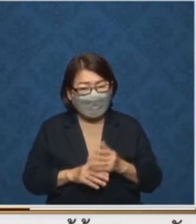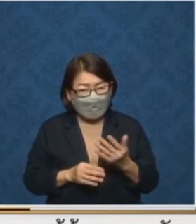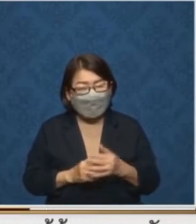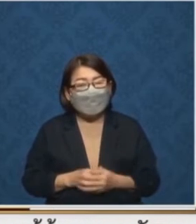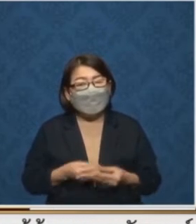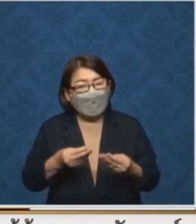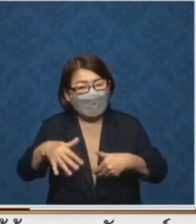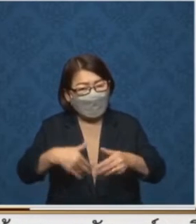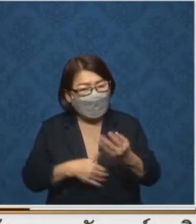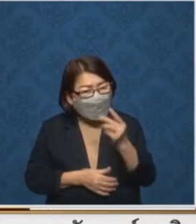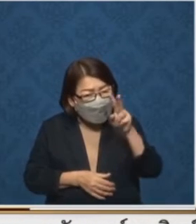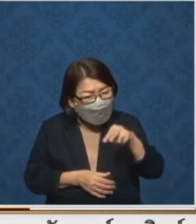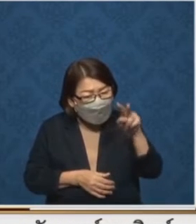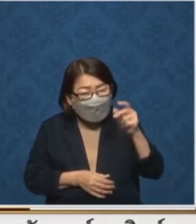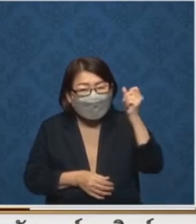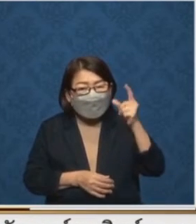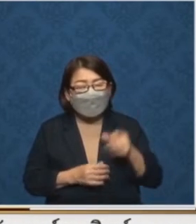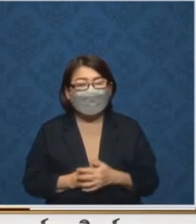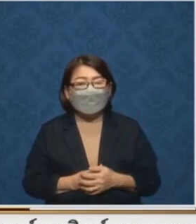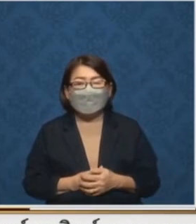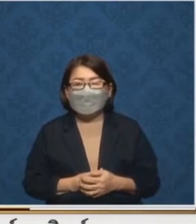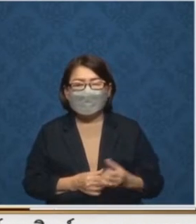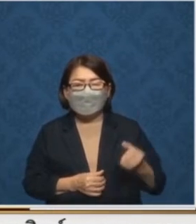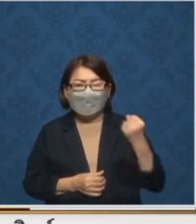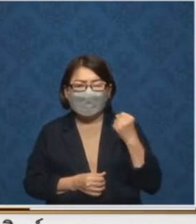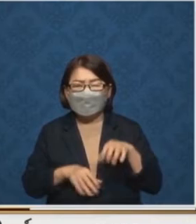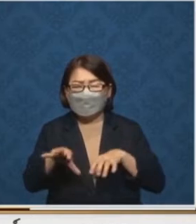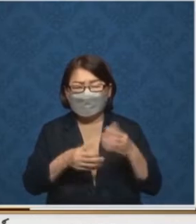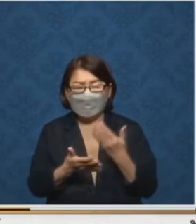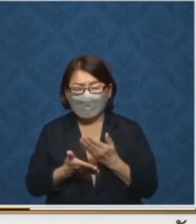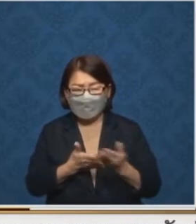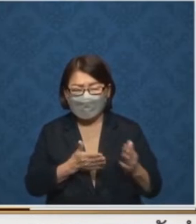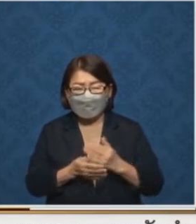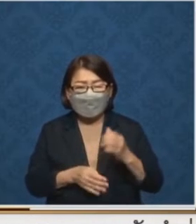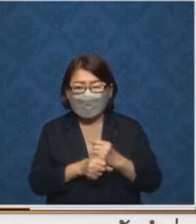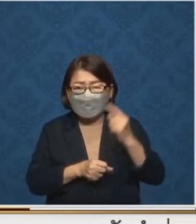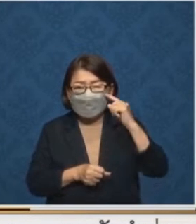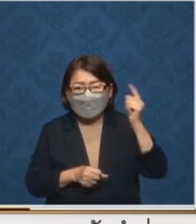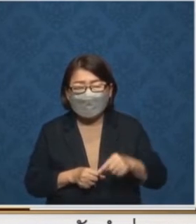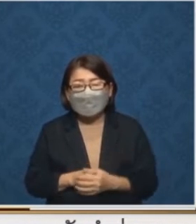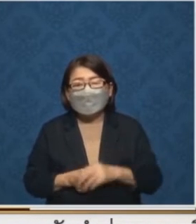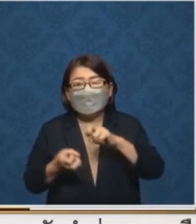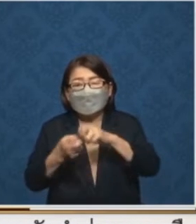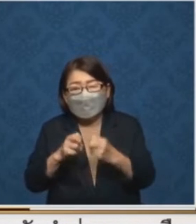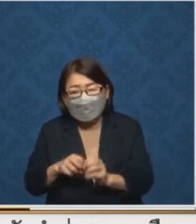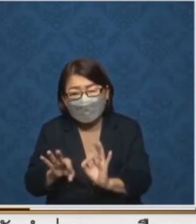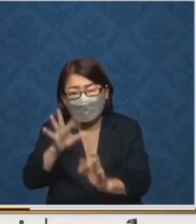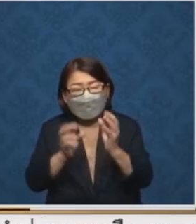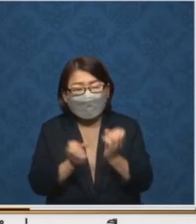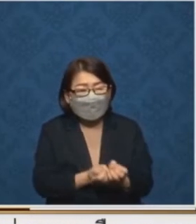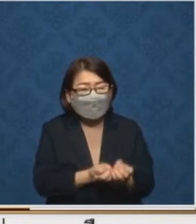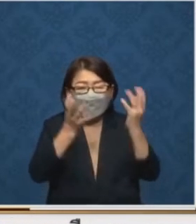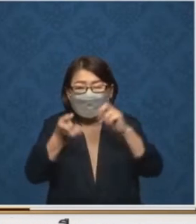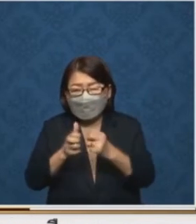มาดูปี 6 4000 นะฮะขอกู่อก 500 ล้านครัถ้าผมเป็นผู้ปกคองนะฮะ